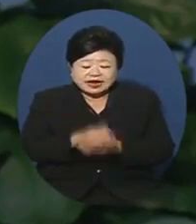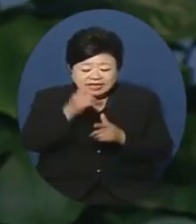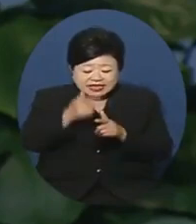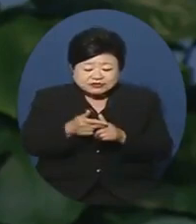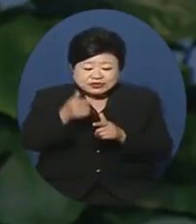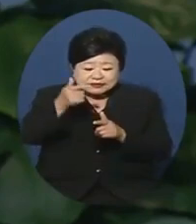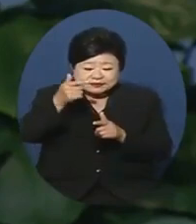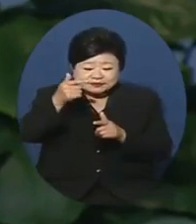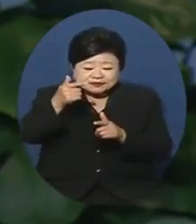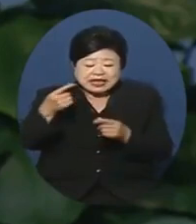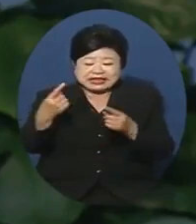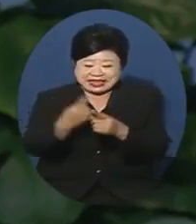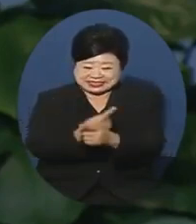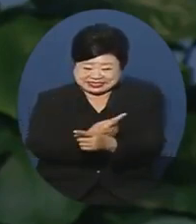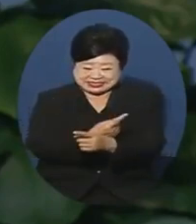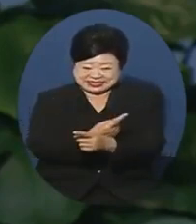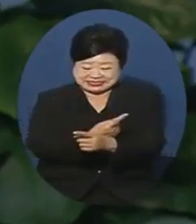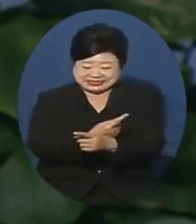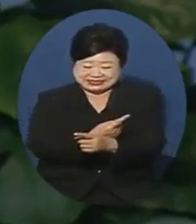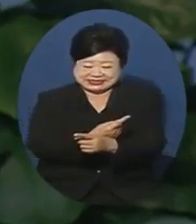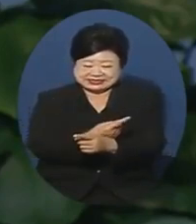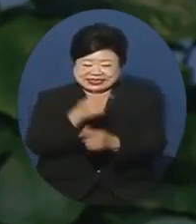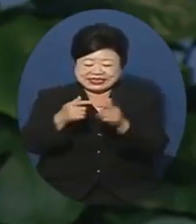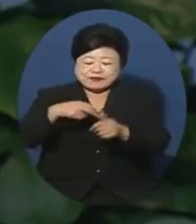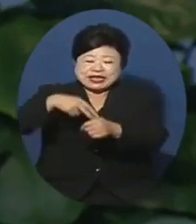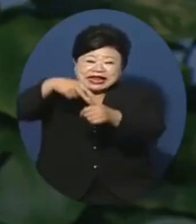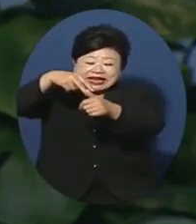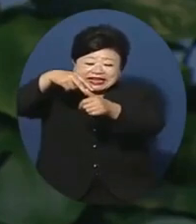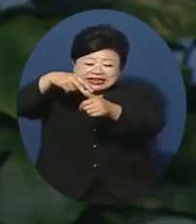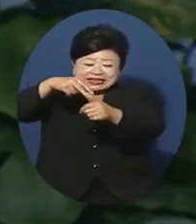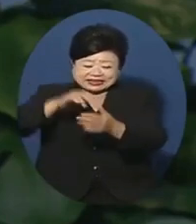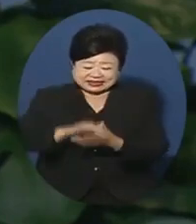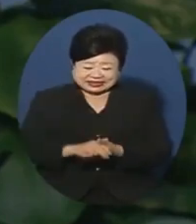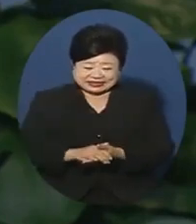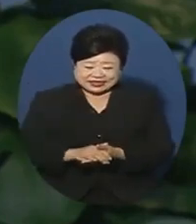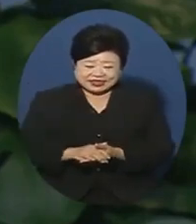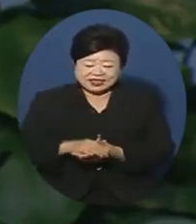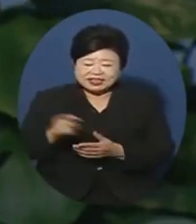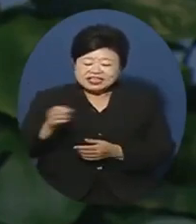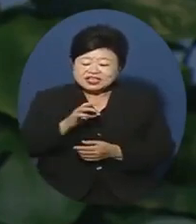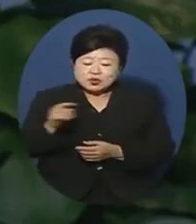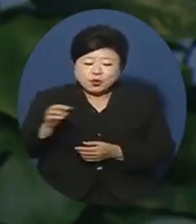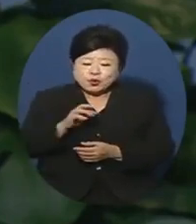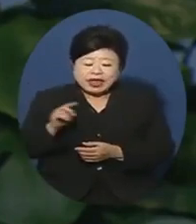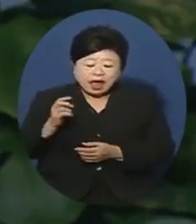예수님 대신 나무에 달린